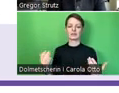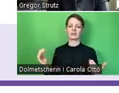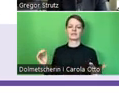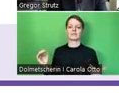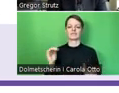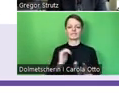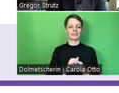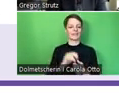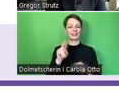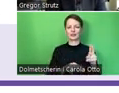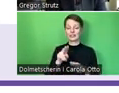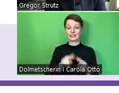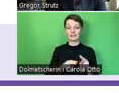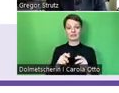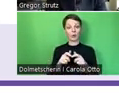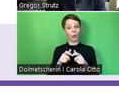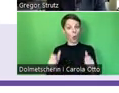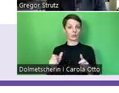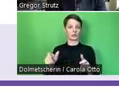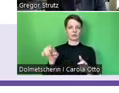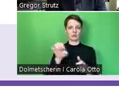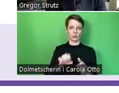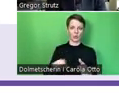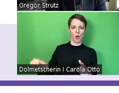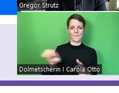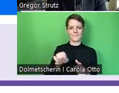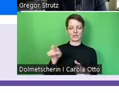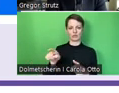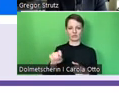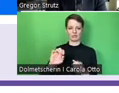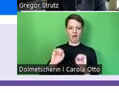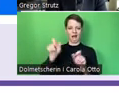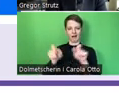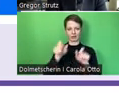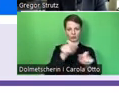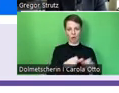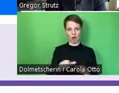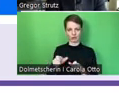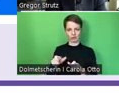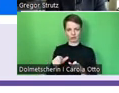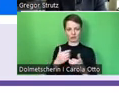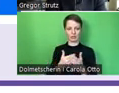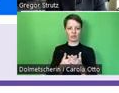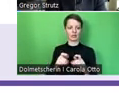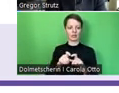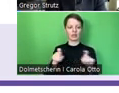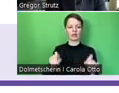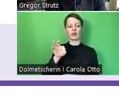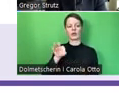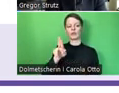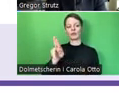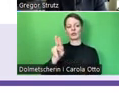von diversen, tatsächlich großen europäischen Akteuren, zum Beispiel der Fondation Onkel als einer